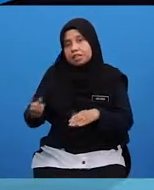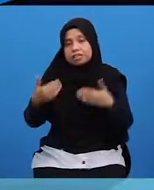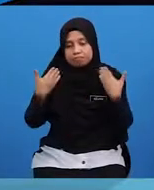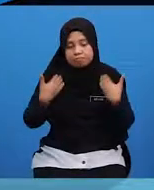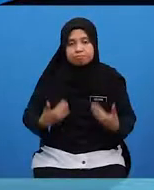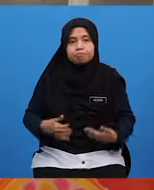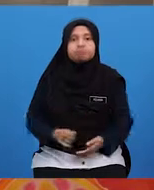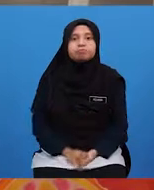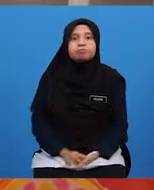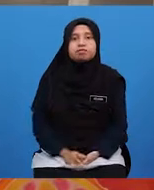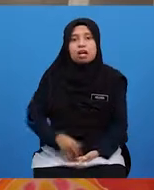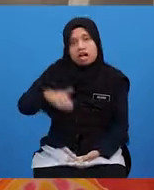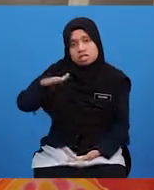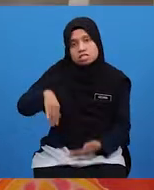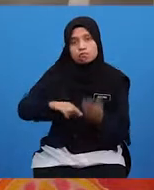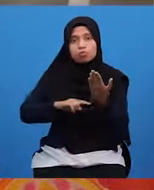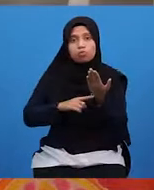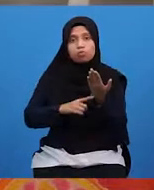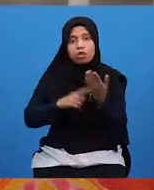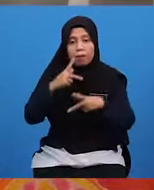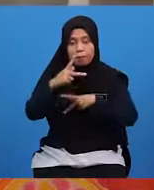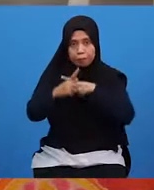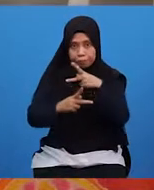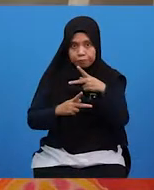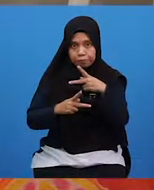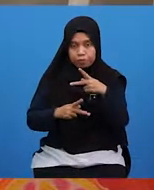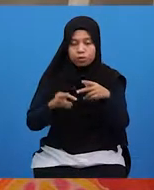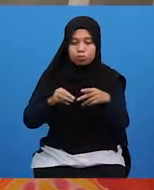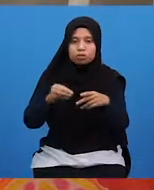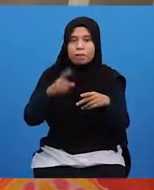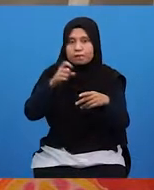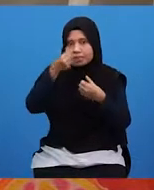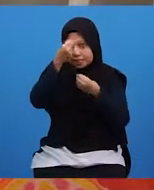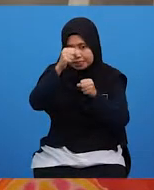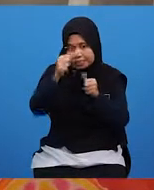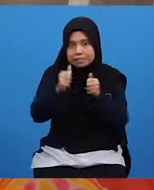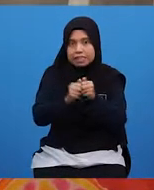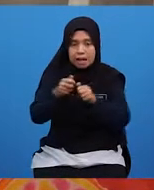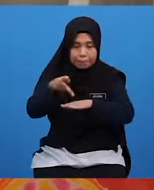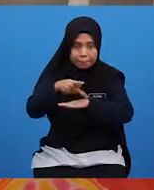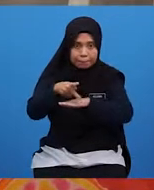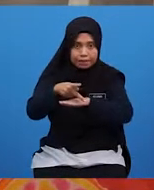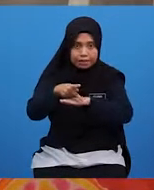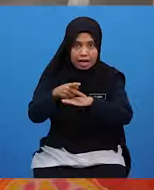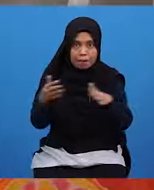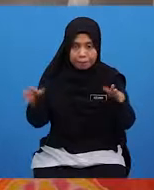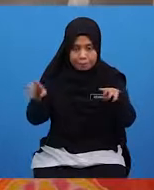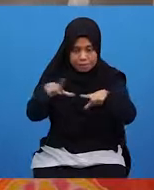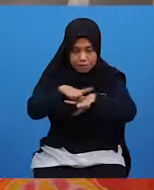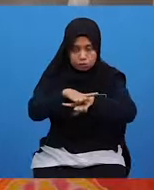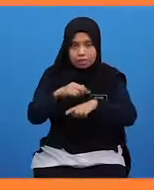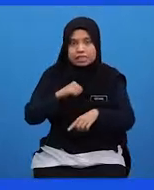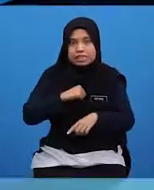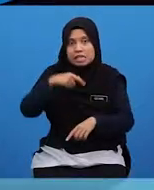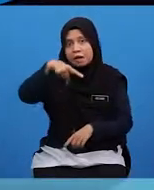tersebut. Sebelum memulakan proses, murid-murid perlu bersedia dengan memakai peralatan pelindungan diri iaitu